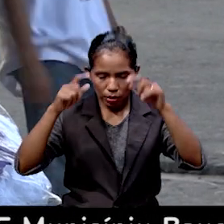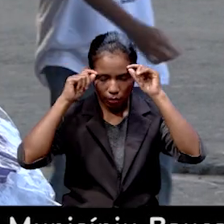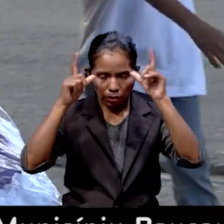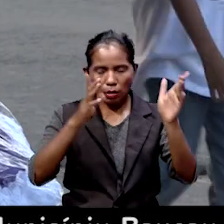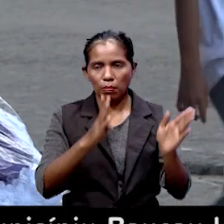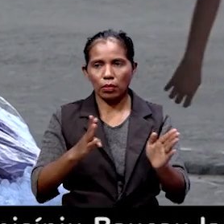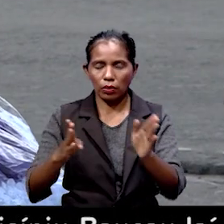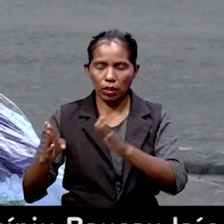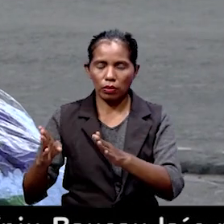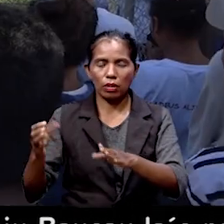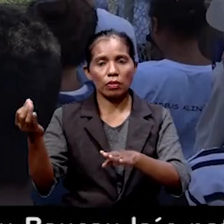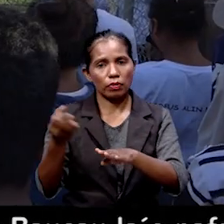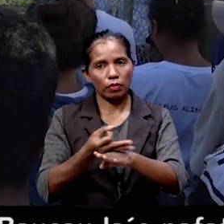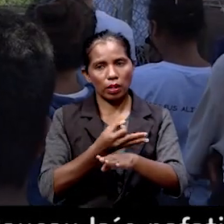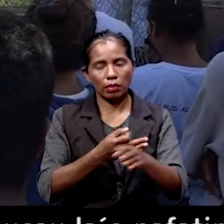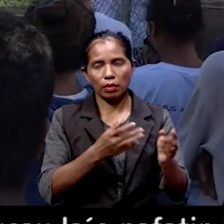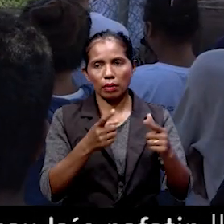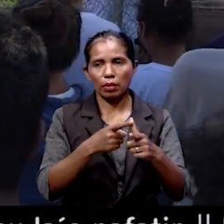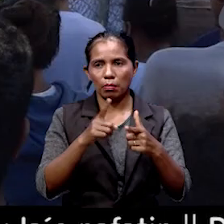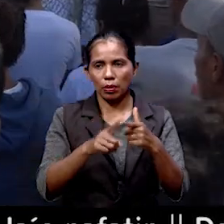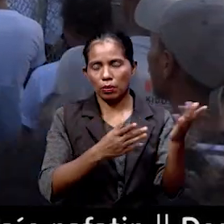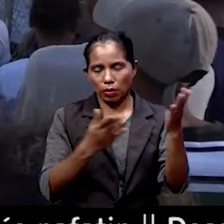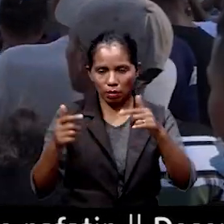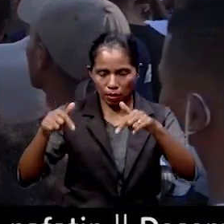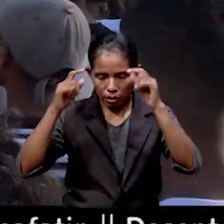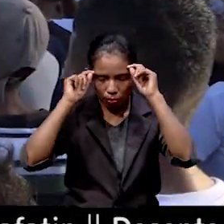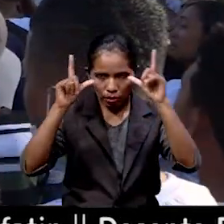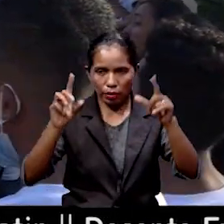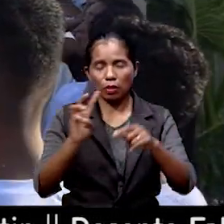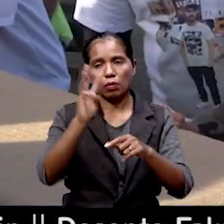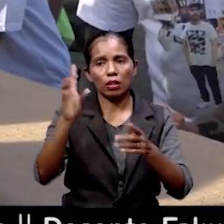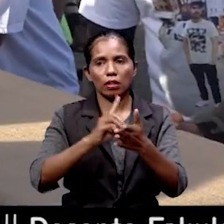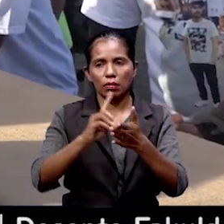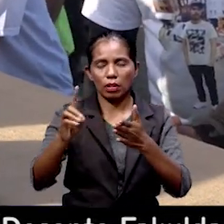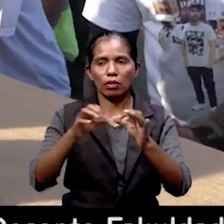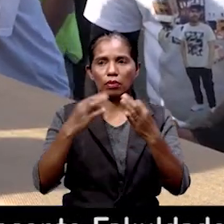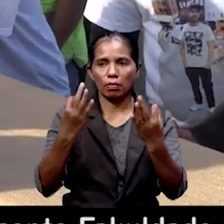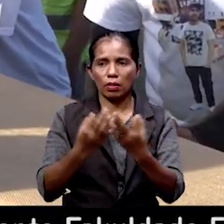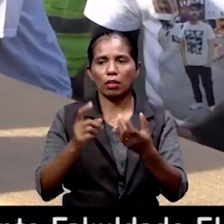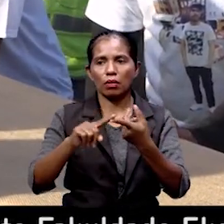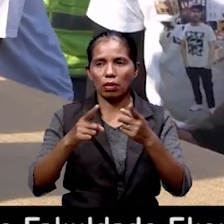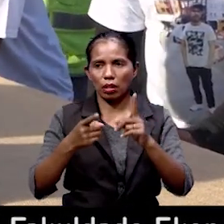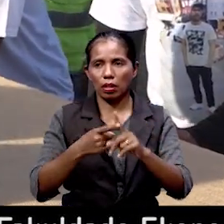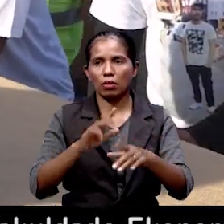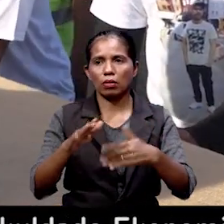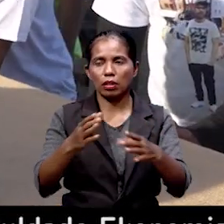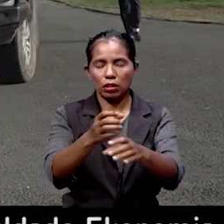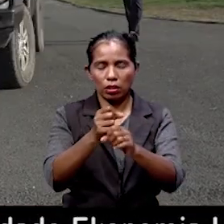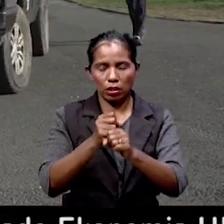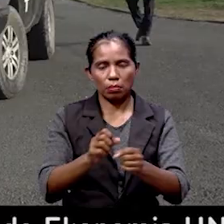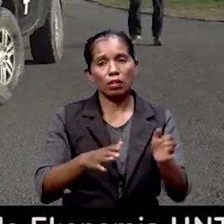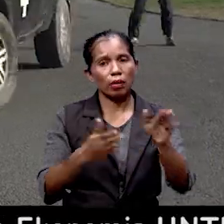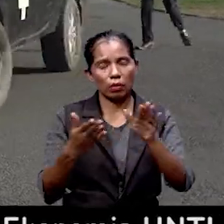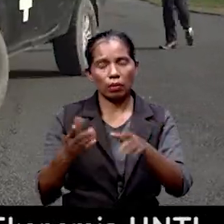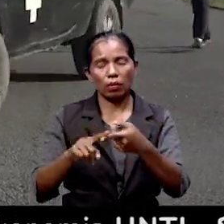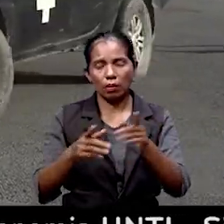prosesa documentus hafuin bel lori mai ihe Timor Leste. Ia kuarta semana ne, familia, kolega, no parentesira simu matebian Fernando Pereira